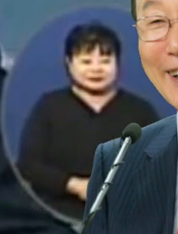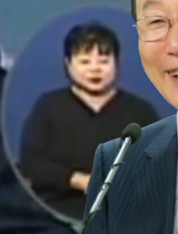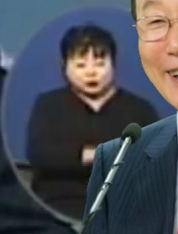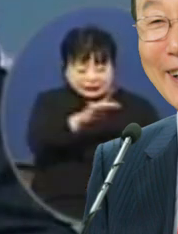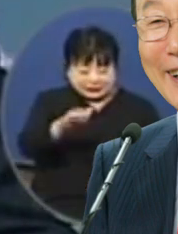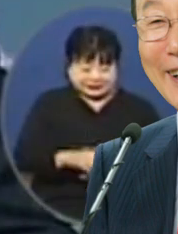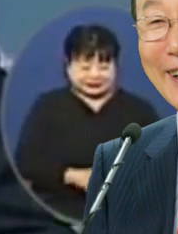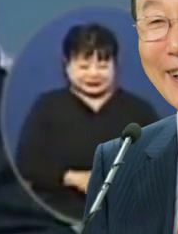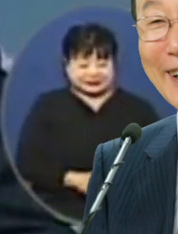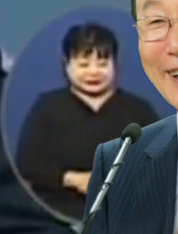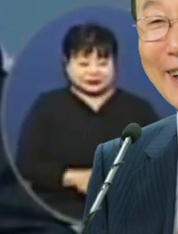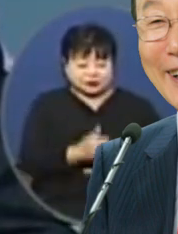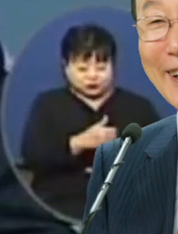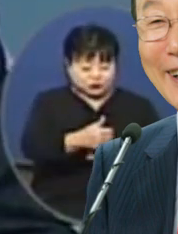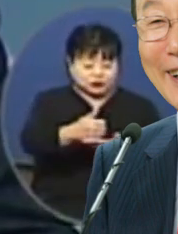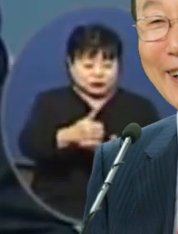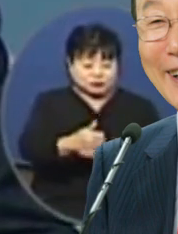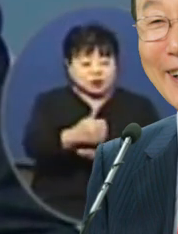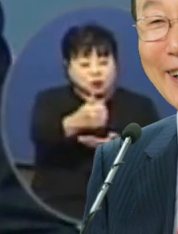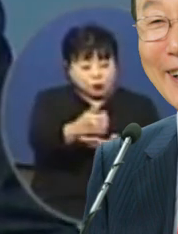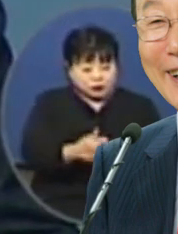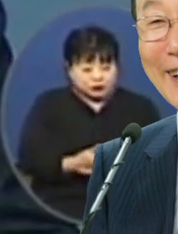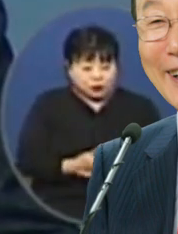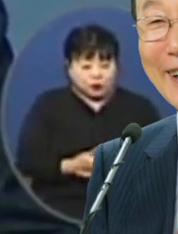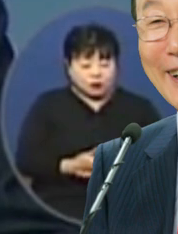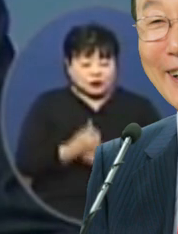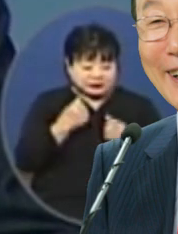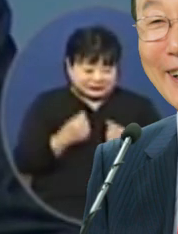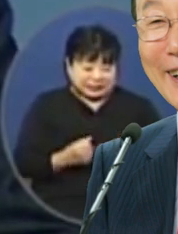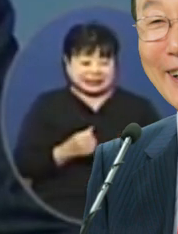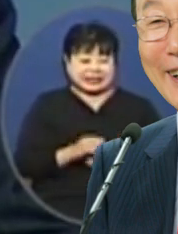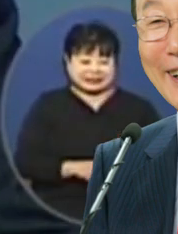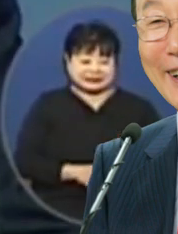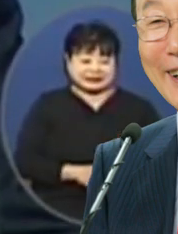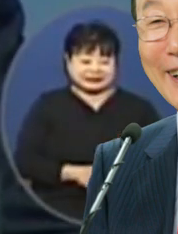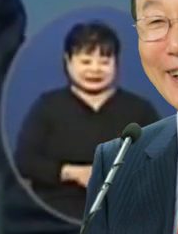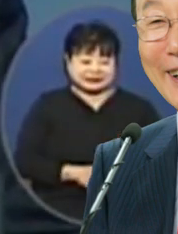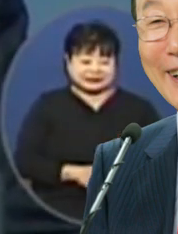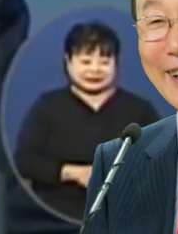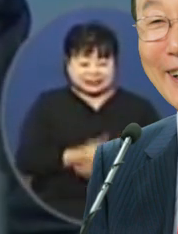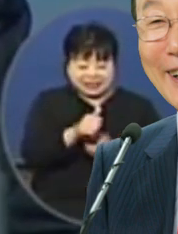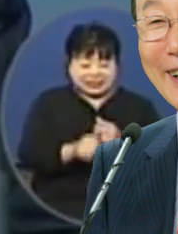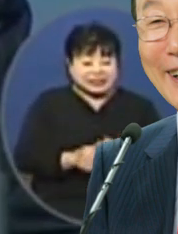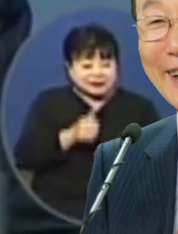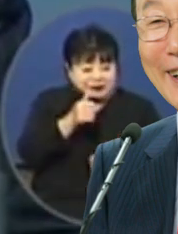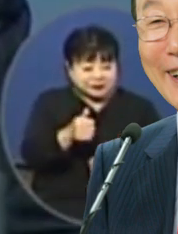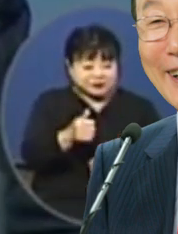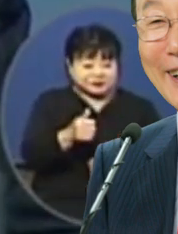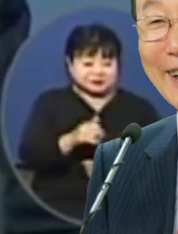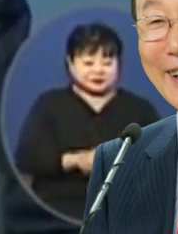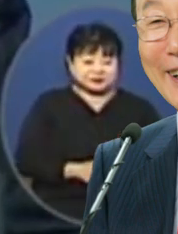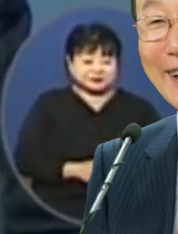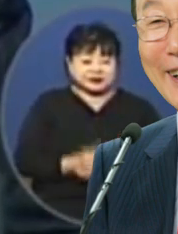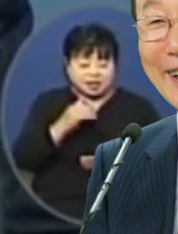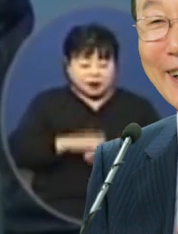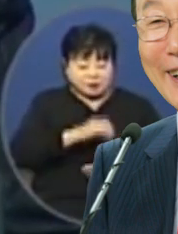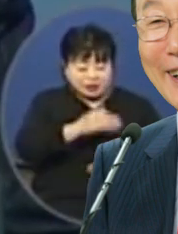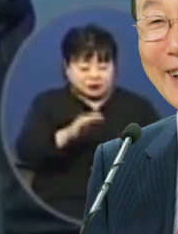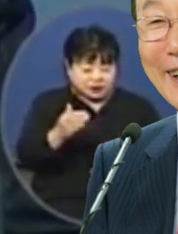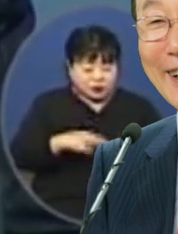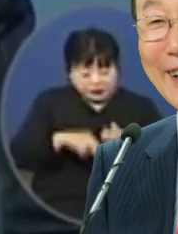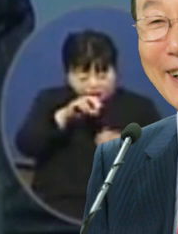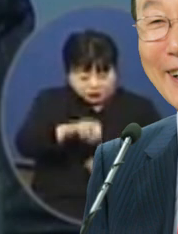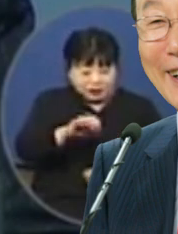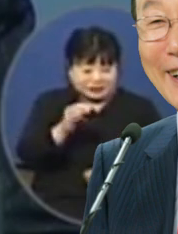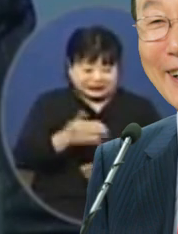우리가 주님을 모시고 살되 하나님이 반석이 되시고